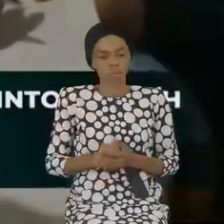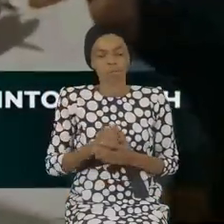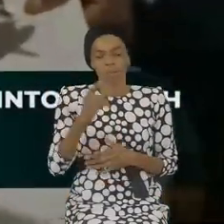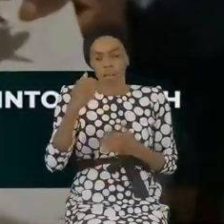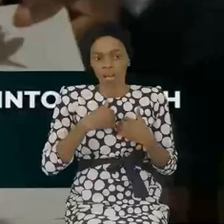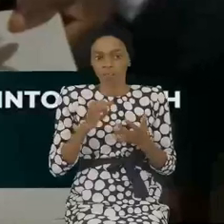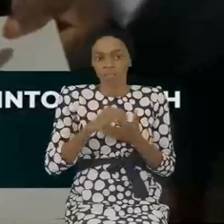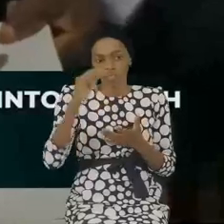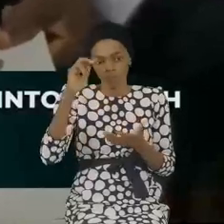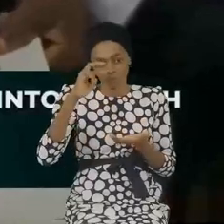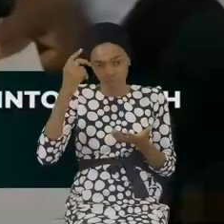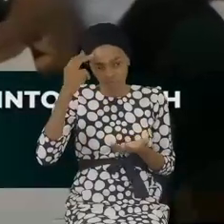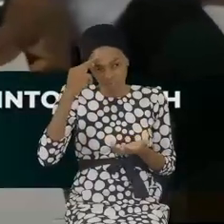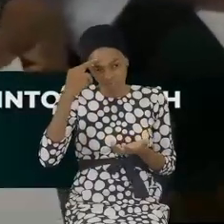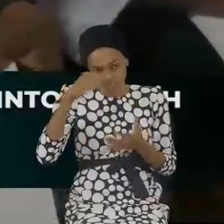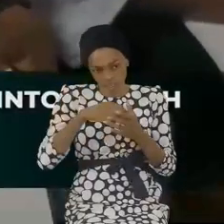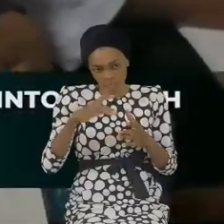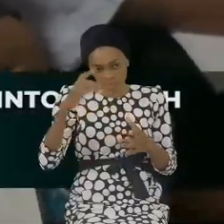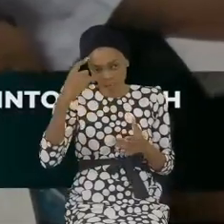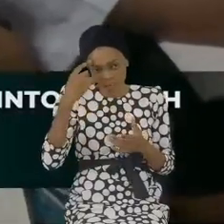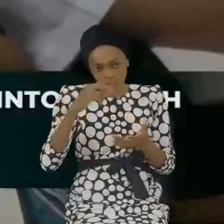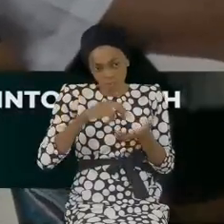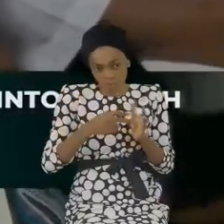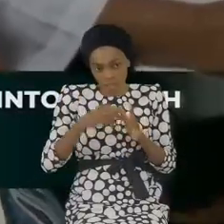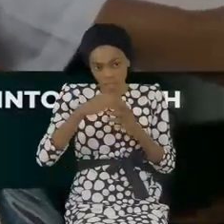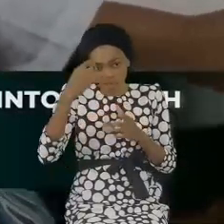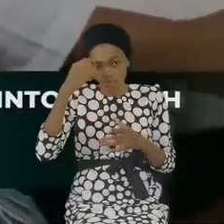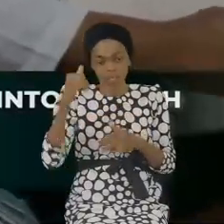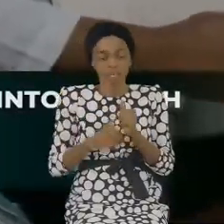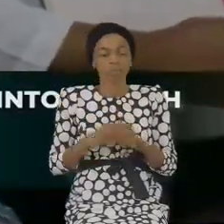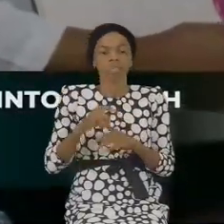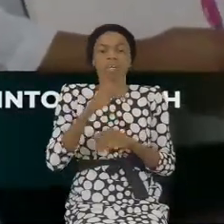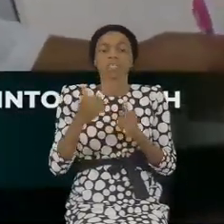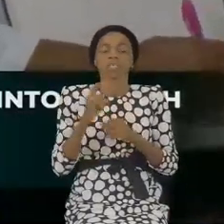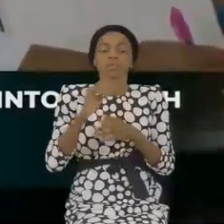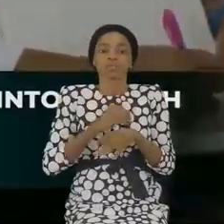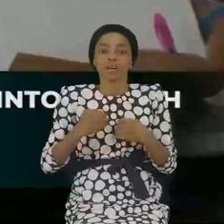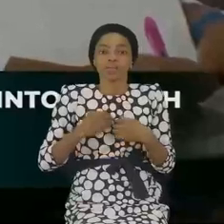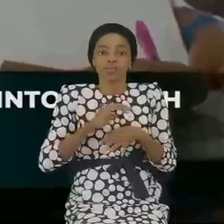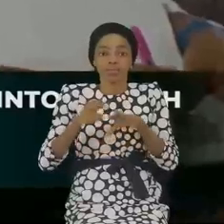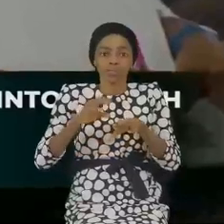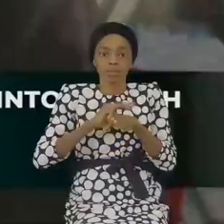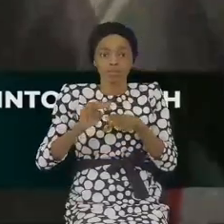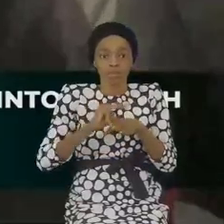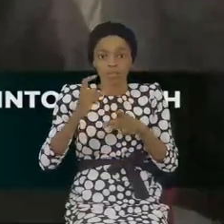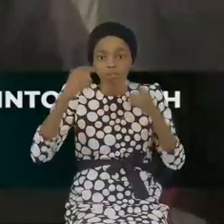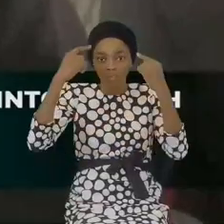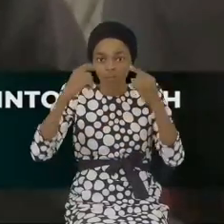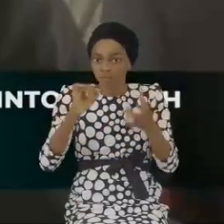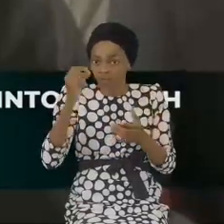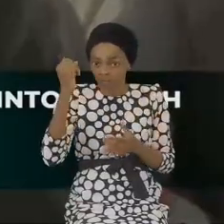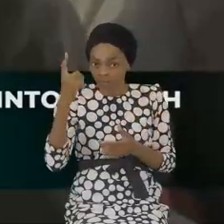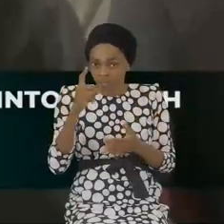à l'esprit. Chaque fois que vous êtes dans le ministère, qu'il y a du stress, comprenez que ce n'est pas la fin.